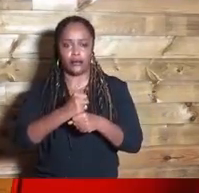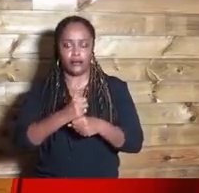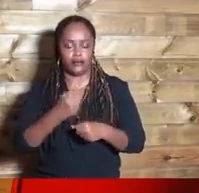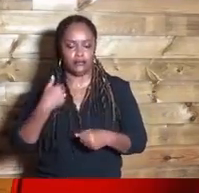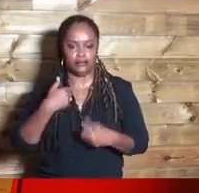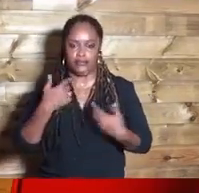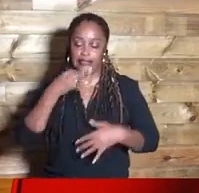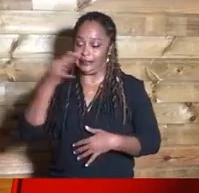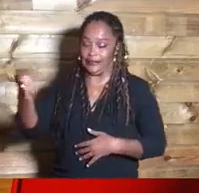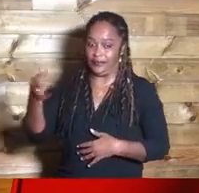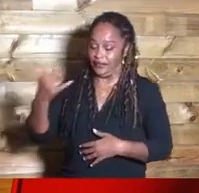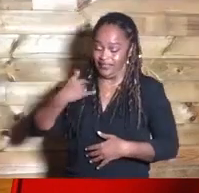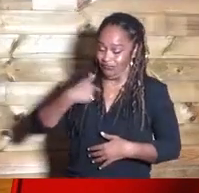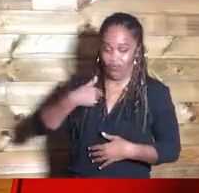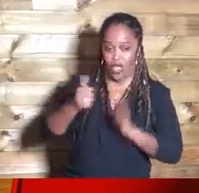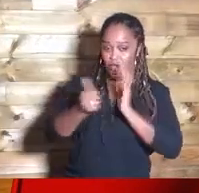balle fine. Donc,